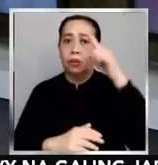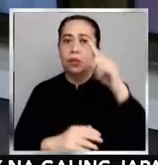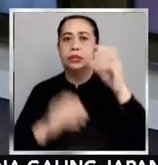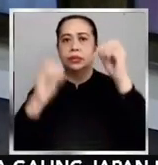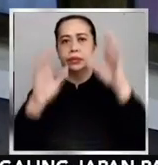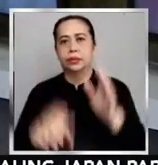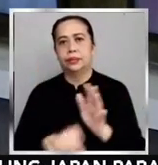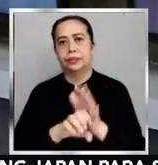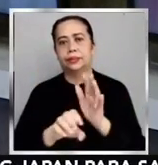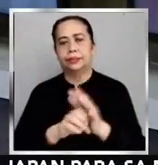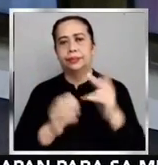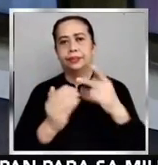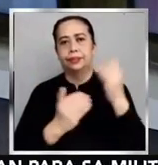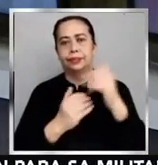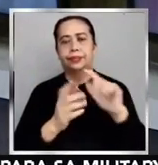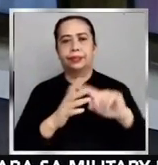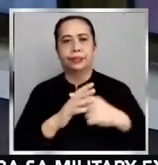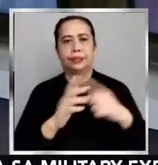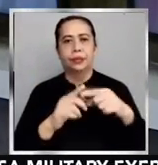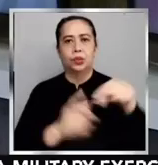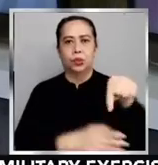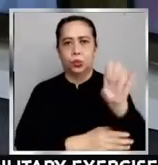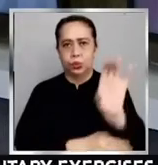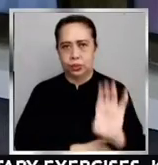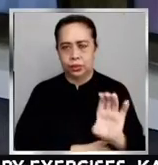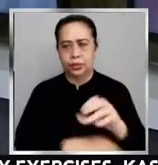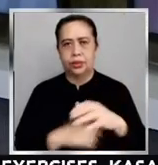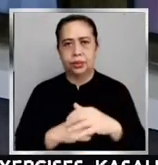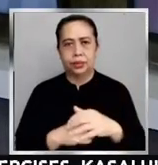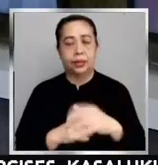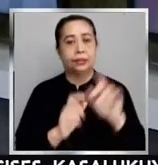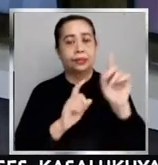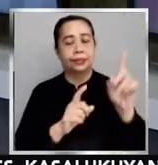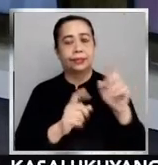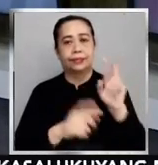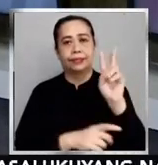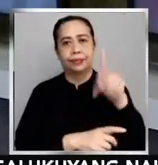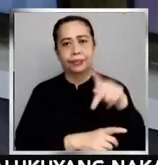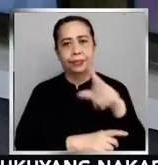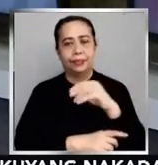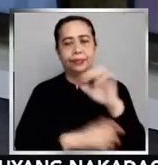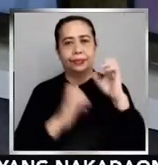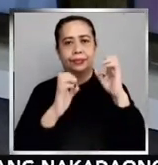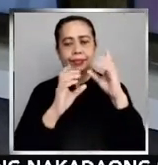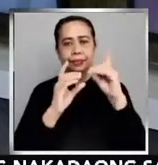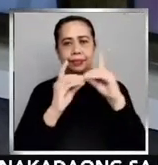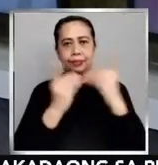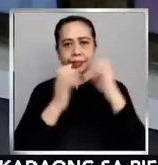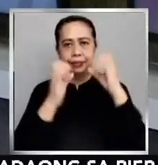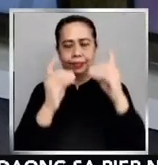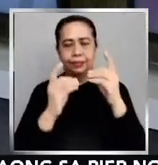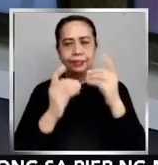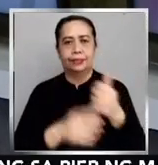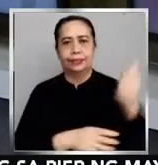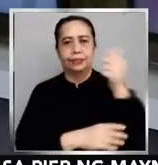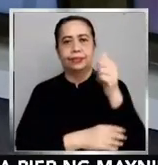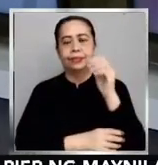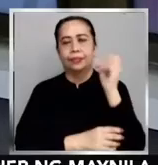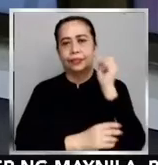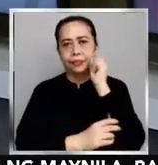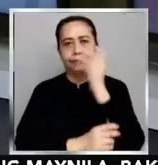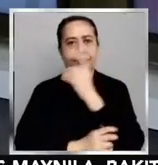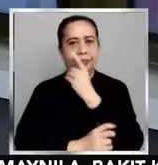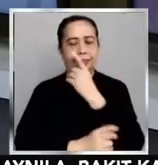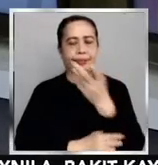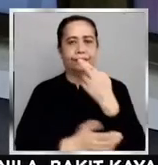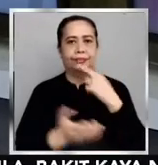ng proyektong inilunsad sa Quezon City na dinalohan ni Vice President at Education Secretary Sara Duterte. Yan po ang tinutukan